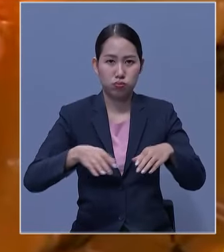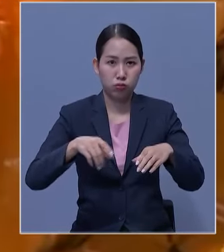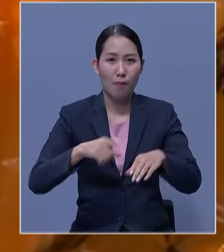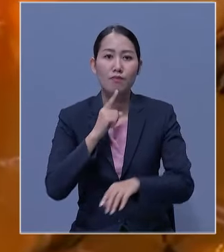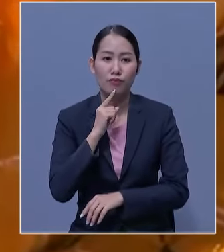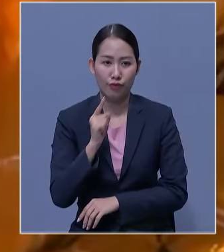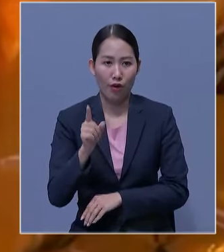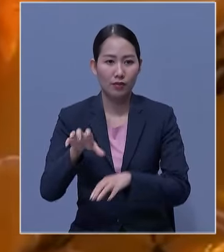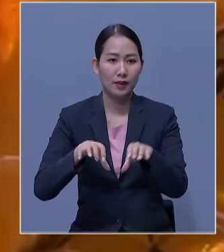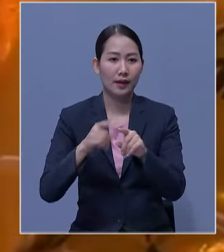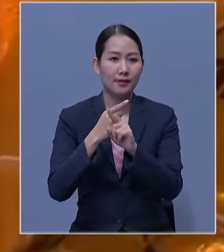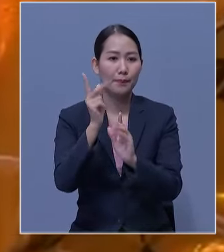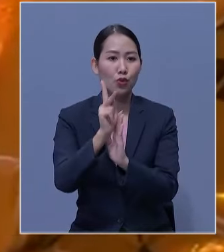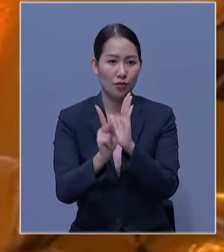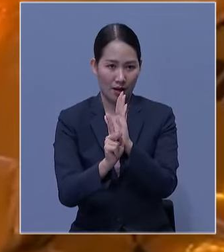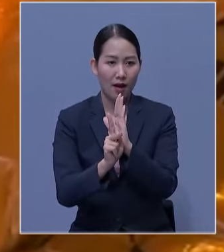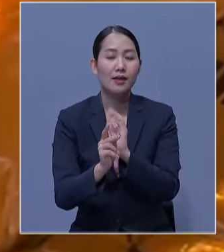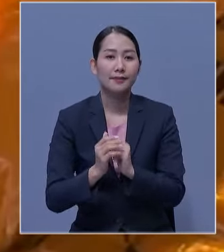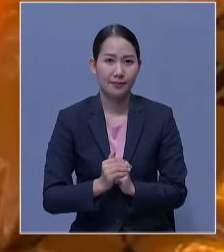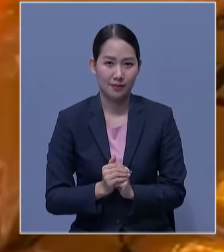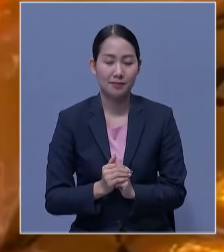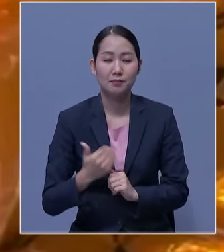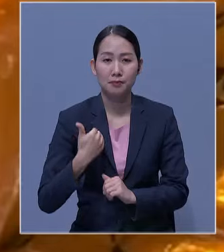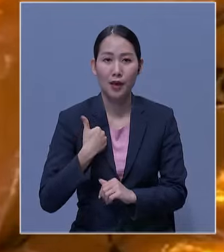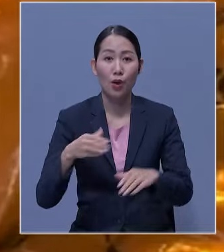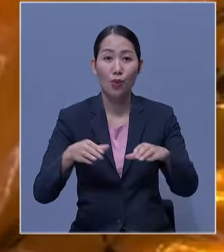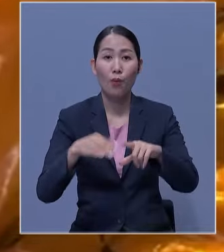คงจะต้องมีการรวมตัวกั